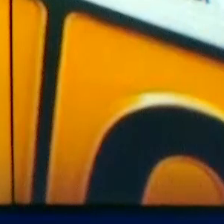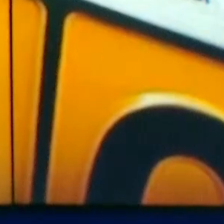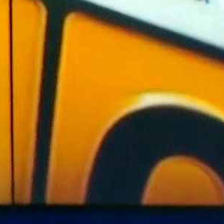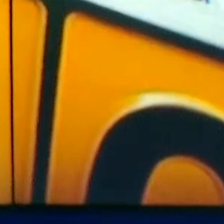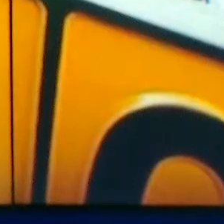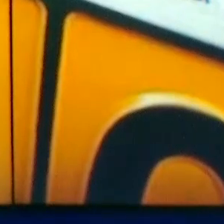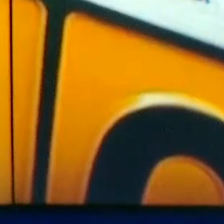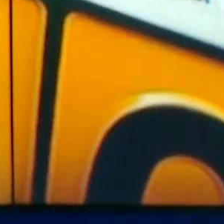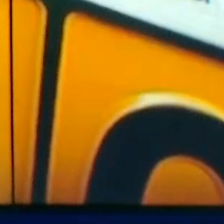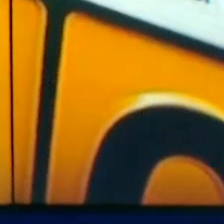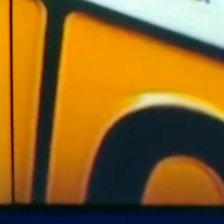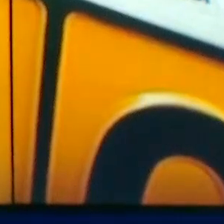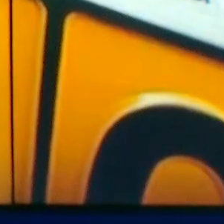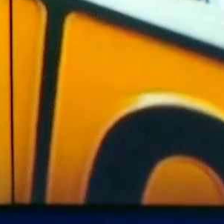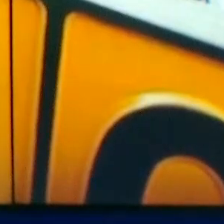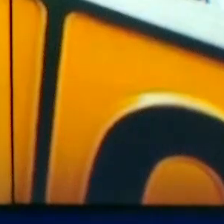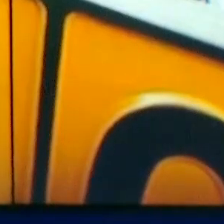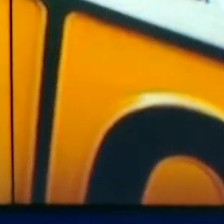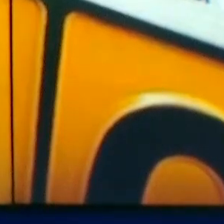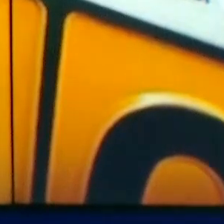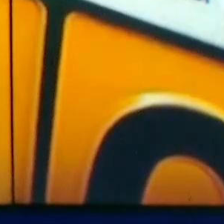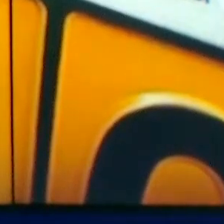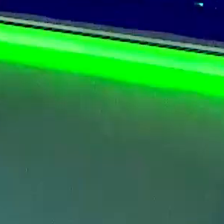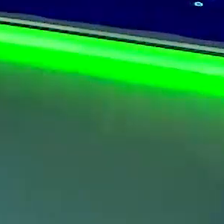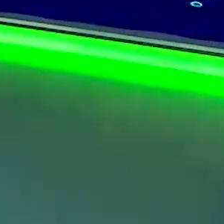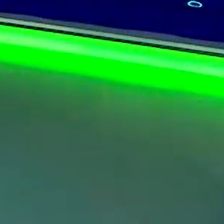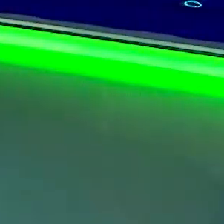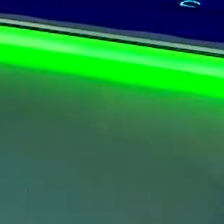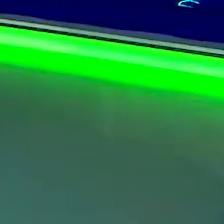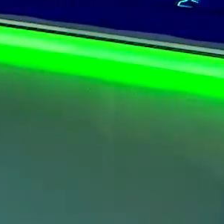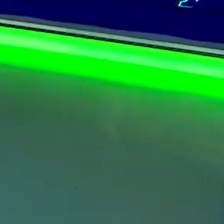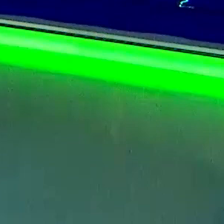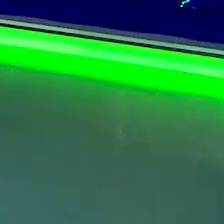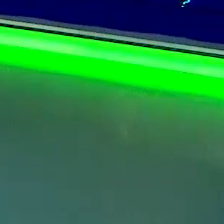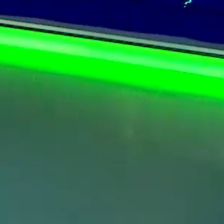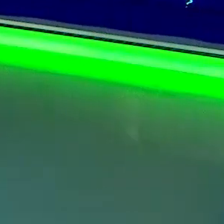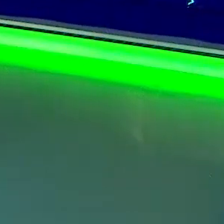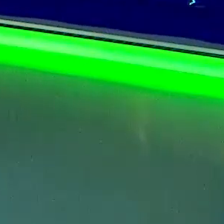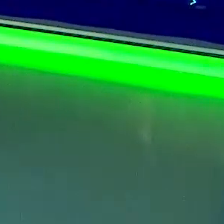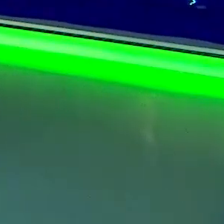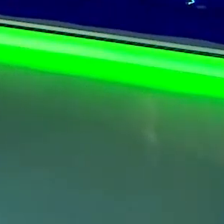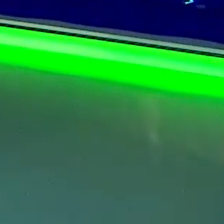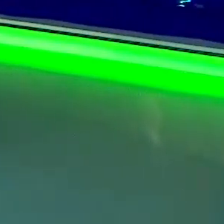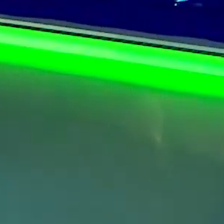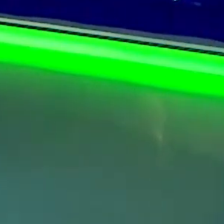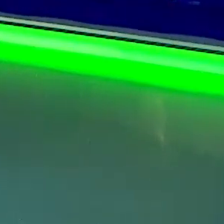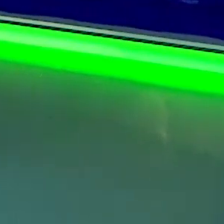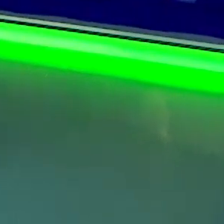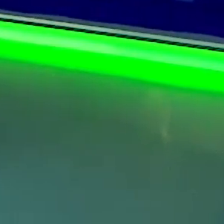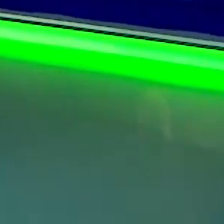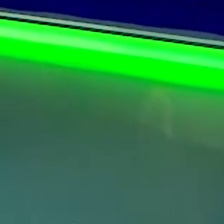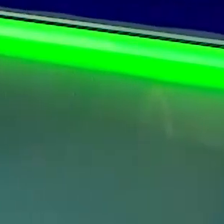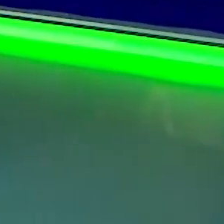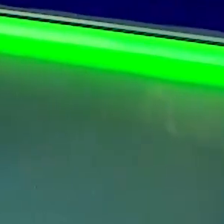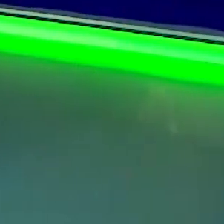автолюбители успели узаконить более 240 тысяч машин. Четверть из них состоят на временном учете, в том числе